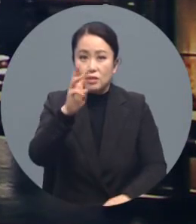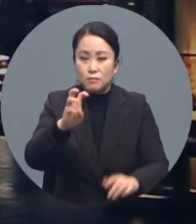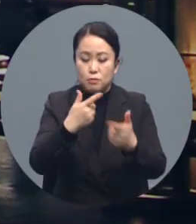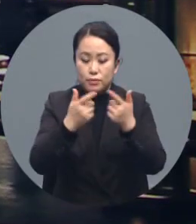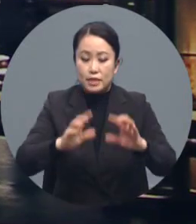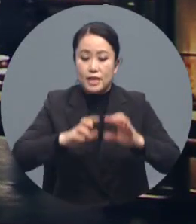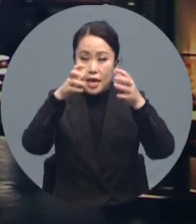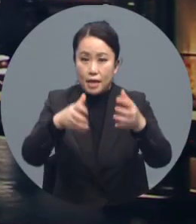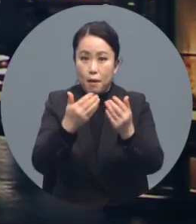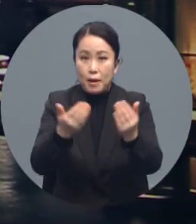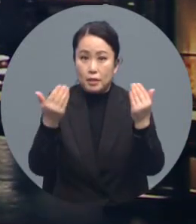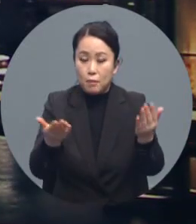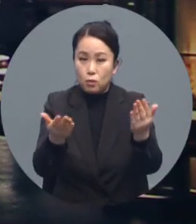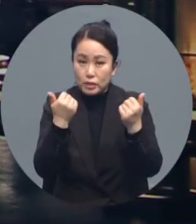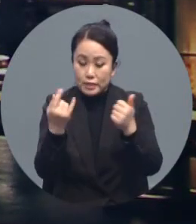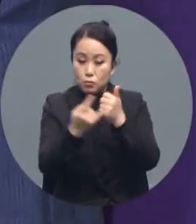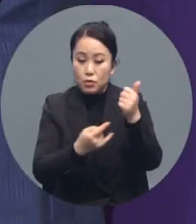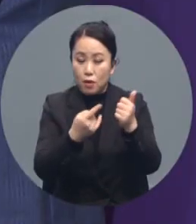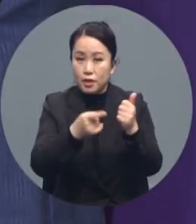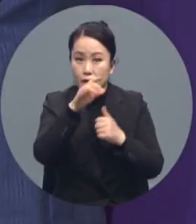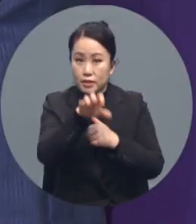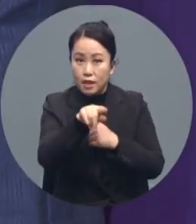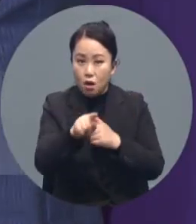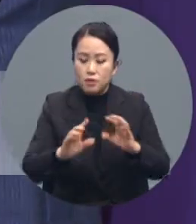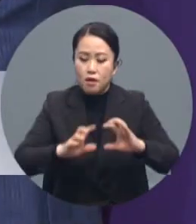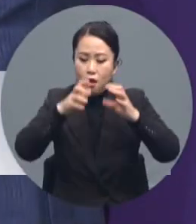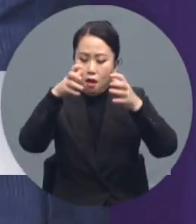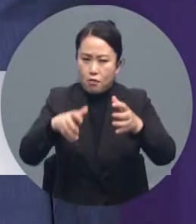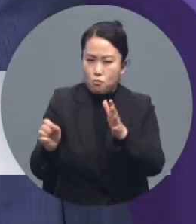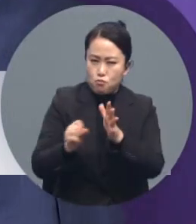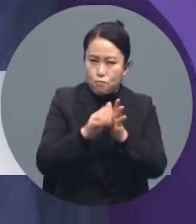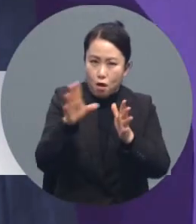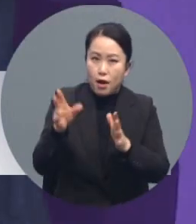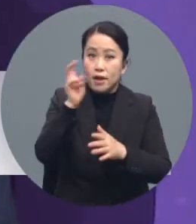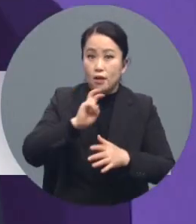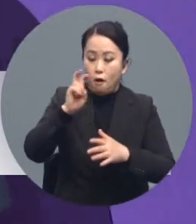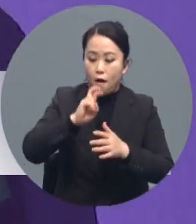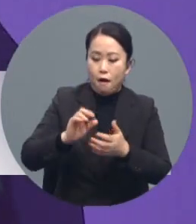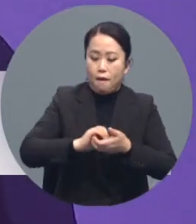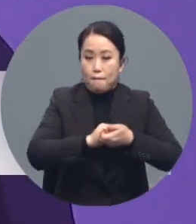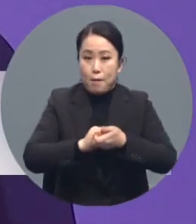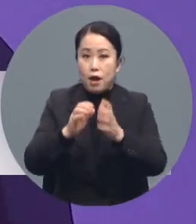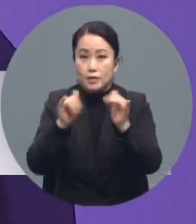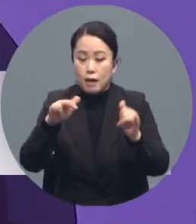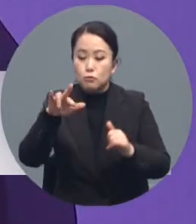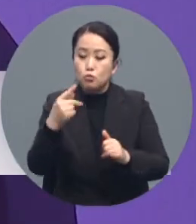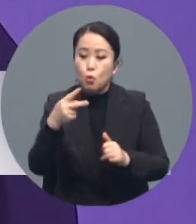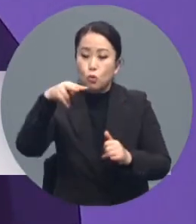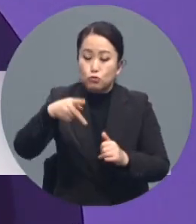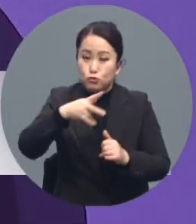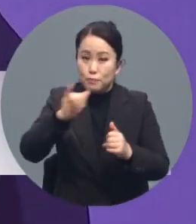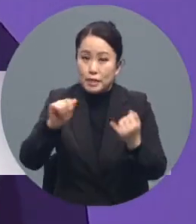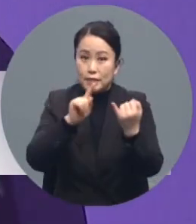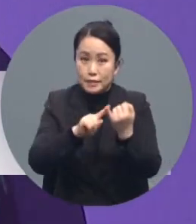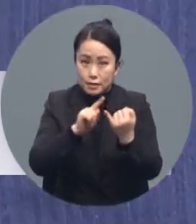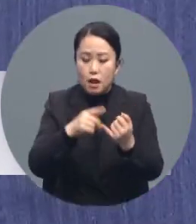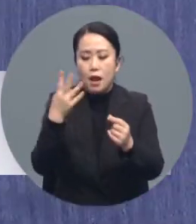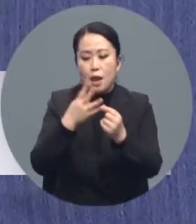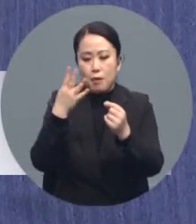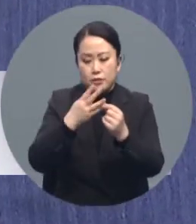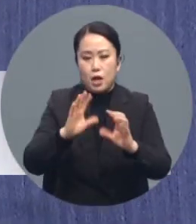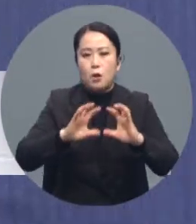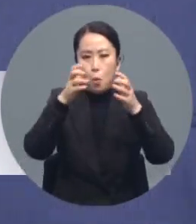2030 부산 세계박람회 유치위원회가 세계적인 성악가 소프라노 조수미 씨를 부산 엑스포의 네 번째 공식